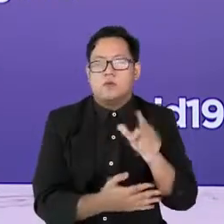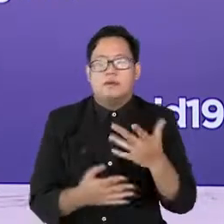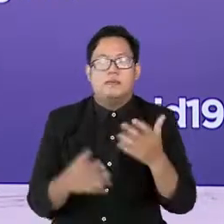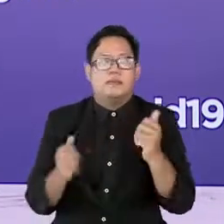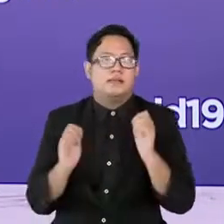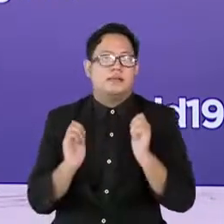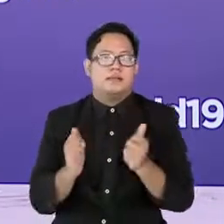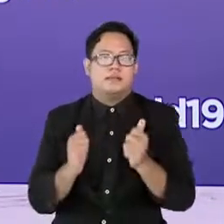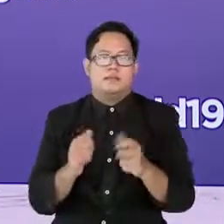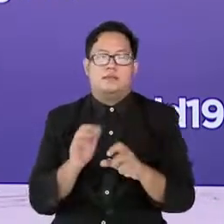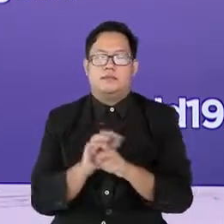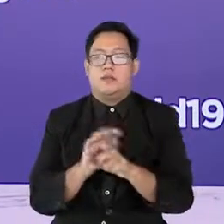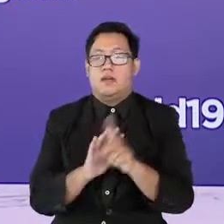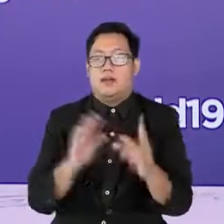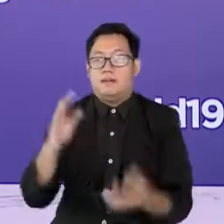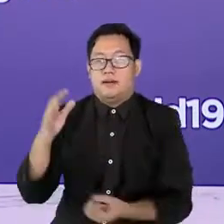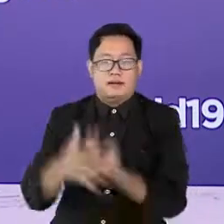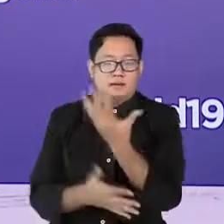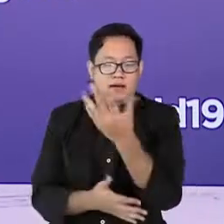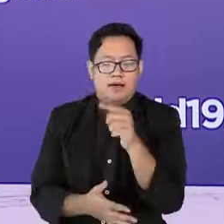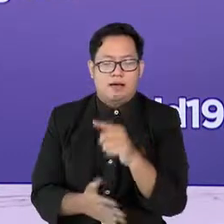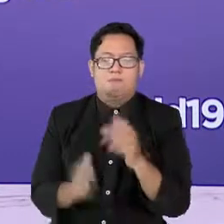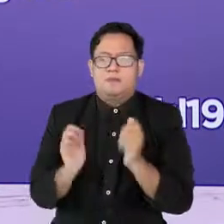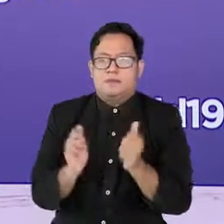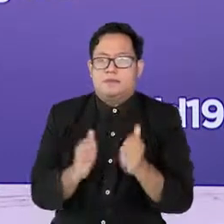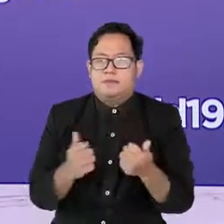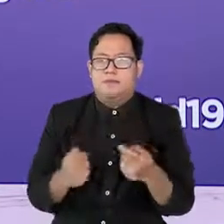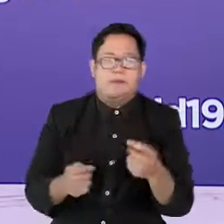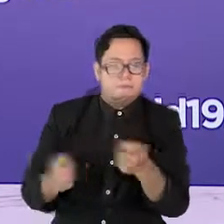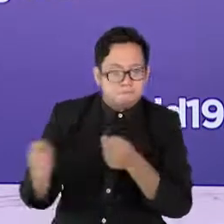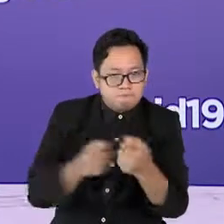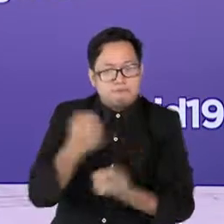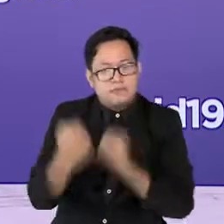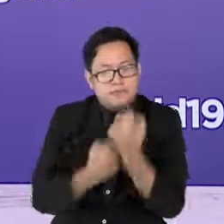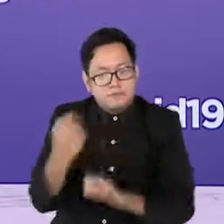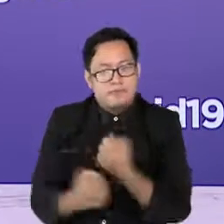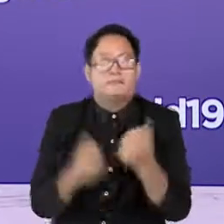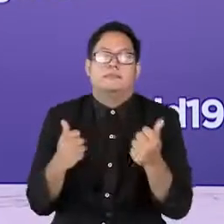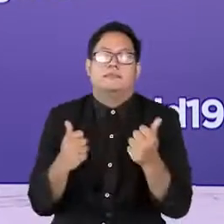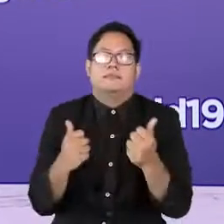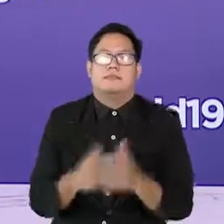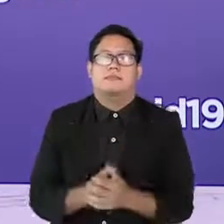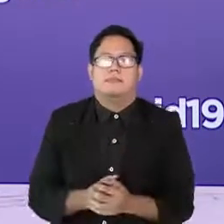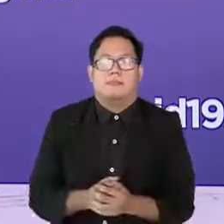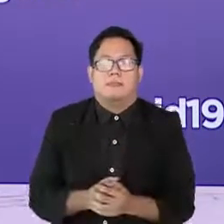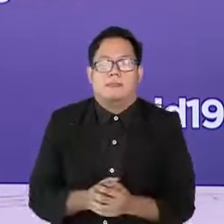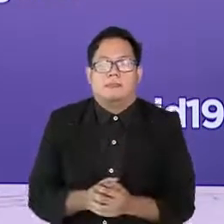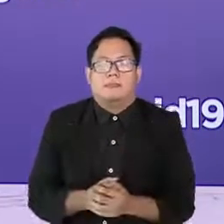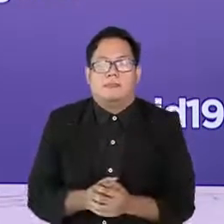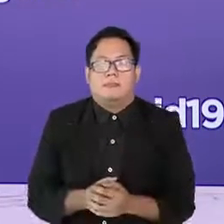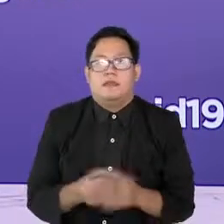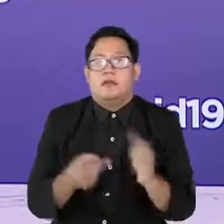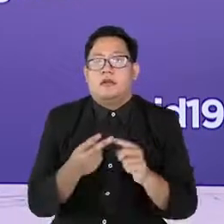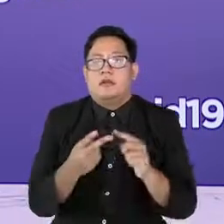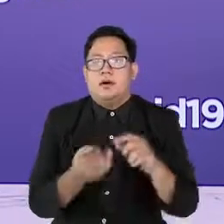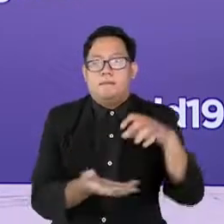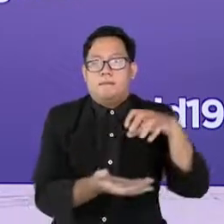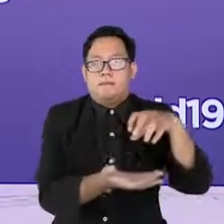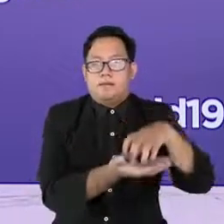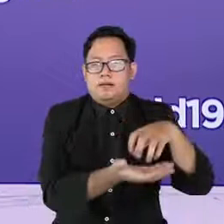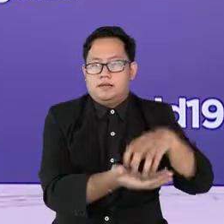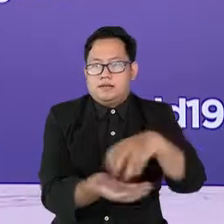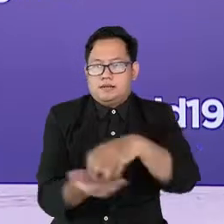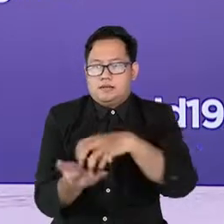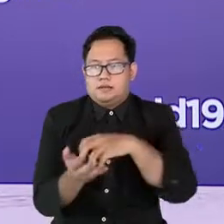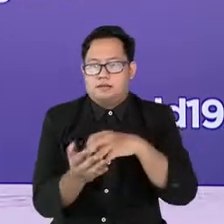perkembangan ini yang terjadi dan dapat langsung bergerak cepat kemudian terus memperkuat posko di tingkat desa atau kelurahan